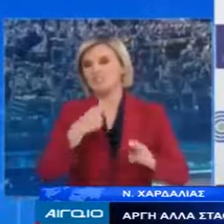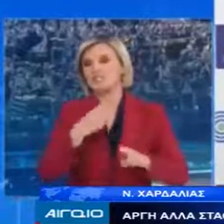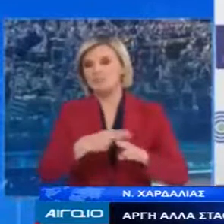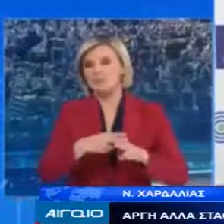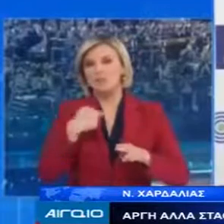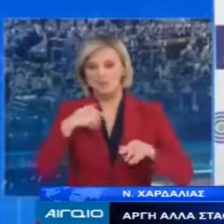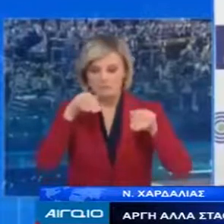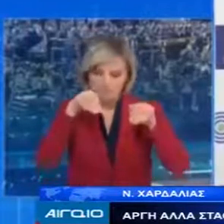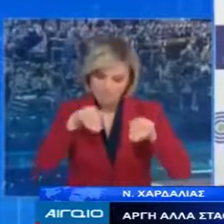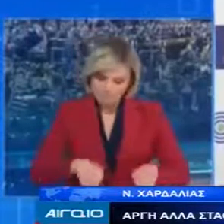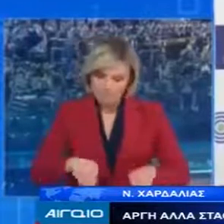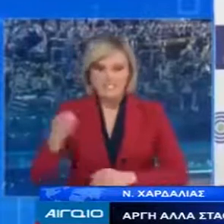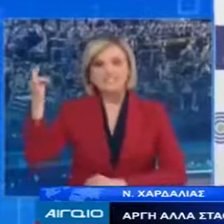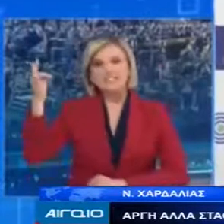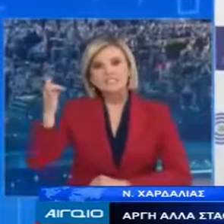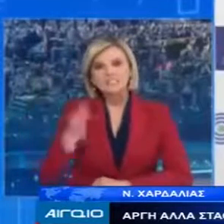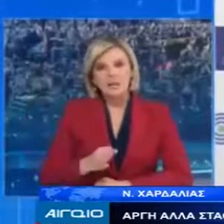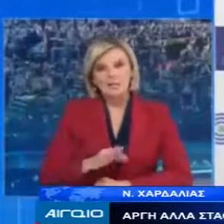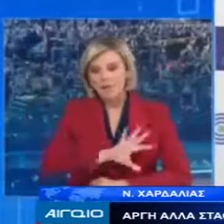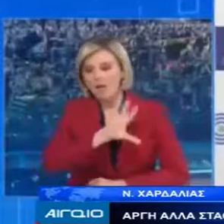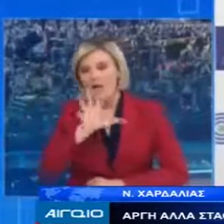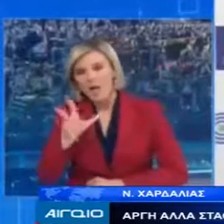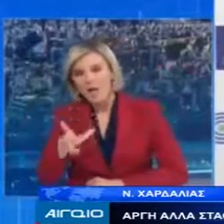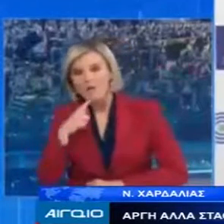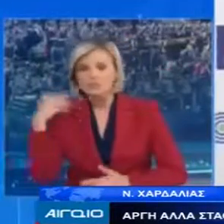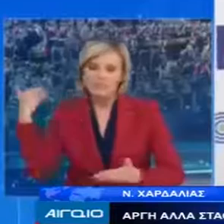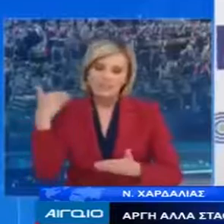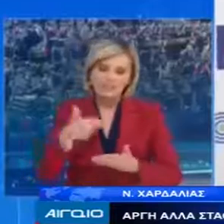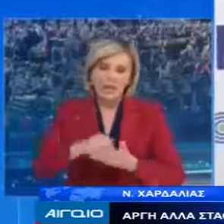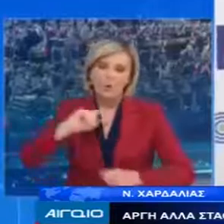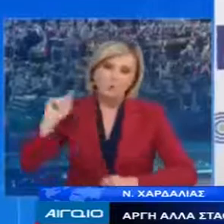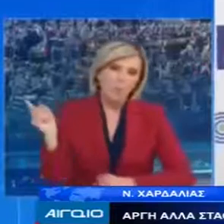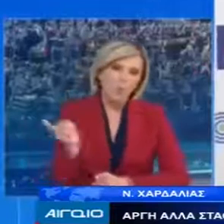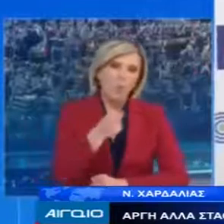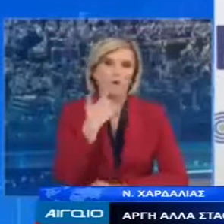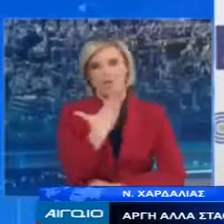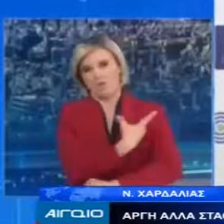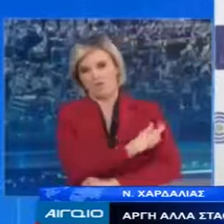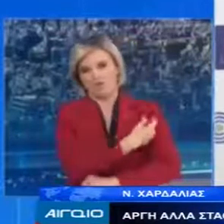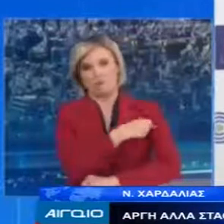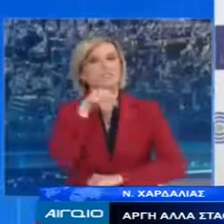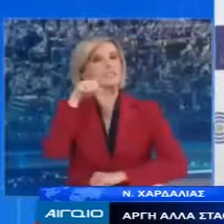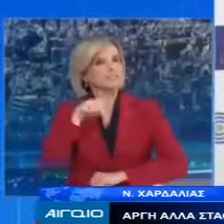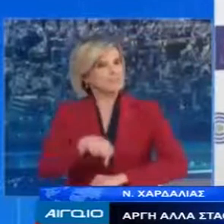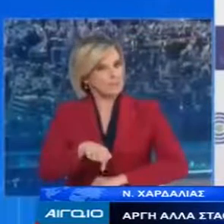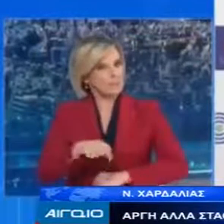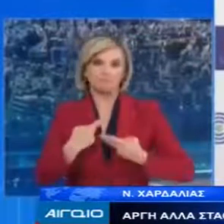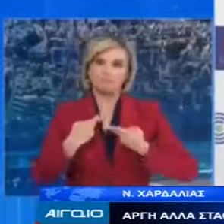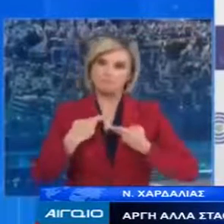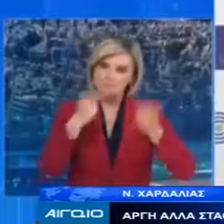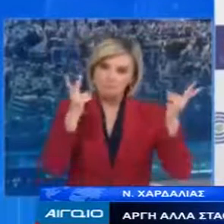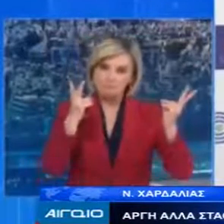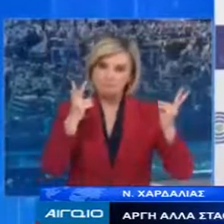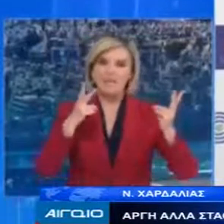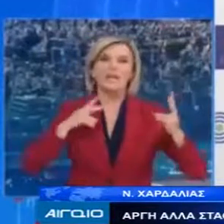τους στηρούμε με συνέπεια μέχρι να ολοκληρωθεί η επιχείρηση ελευθερία. Από σήμερα, όπως γνωρίζετε, επιτρέπονται οι διαπεριφερειακές